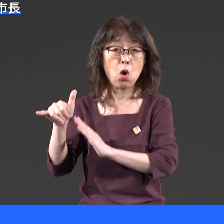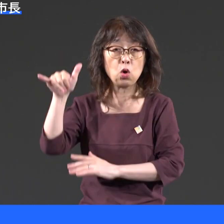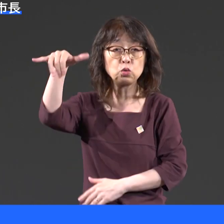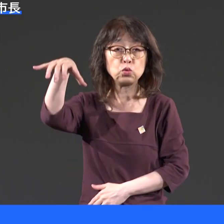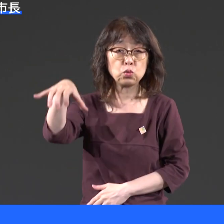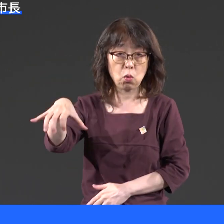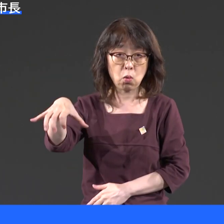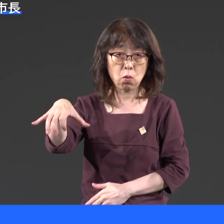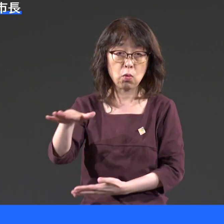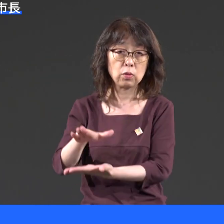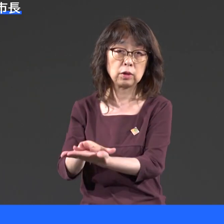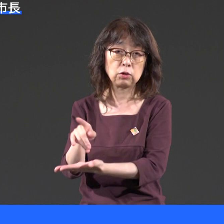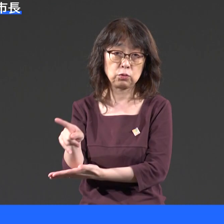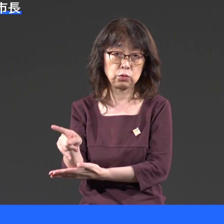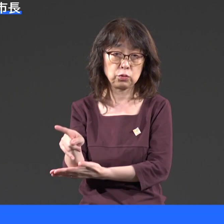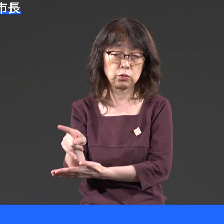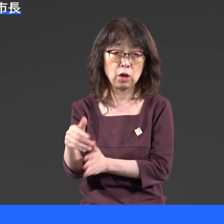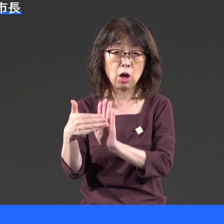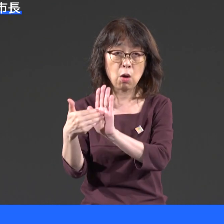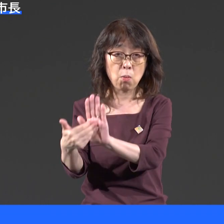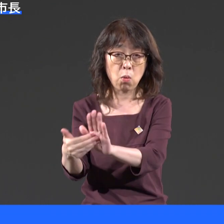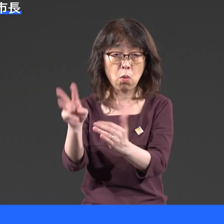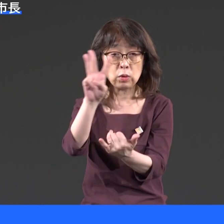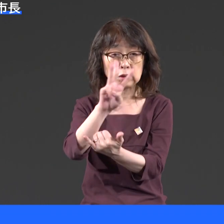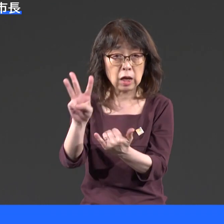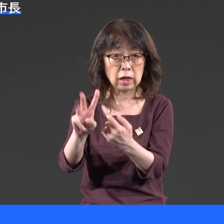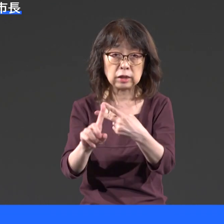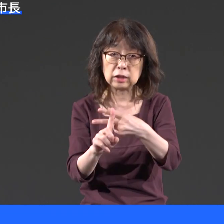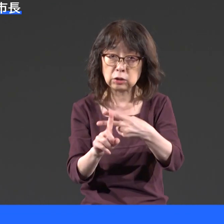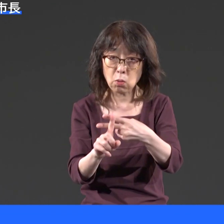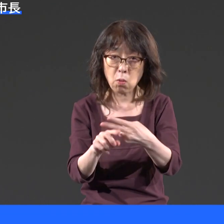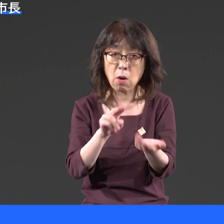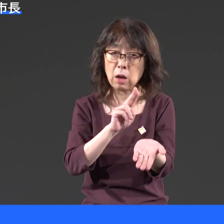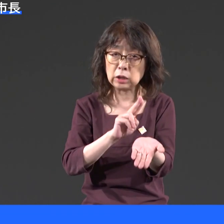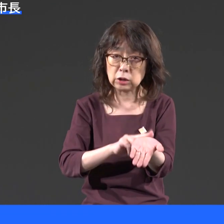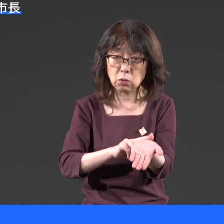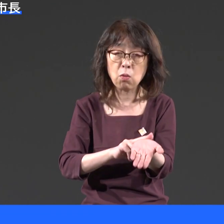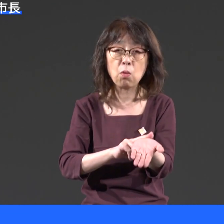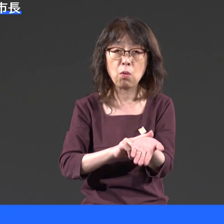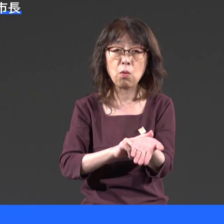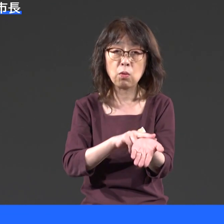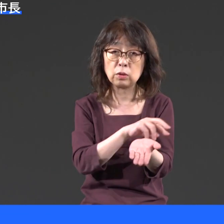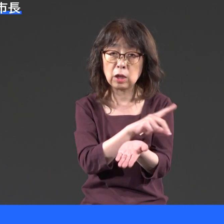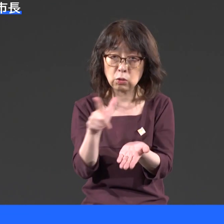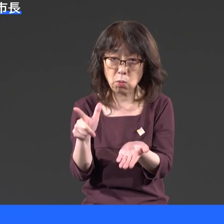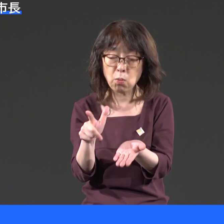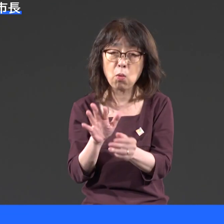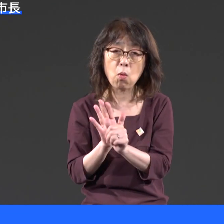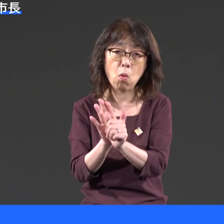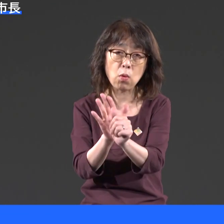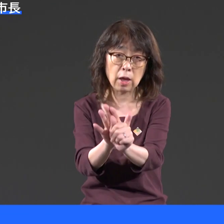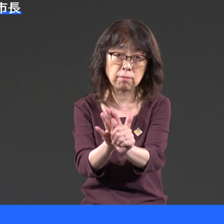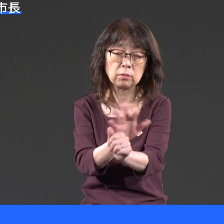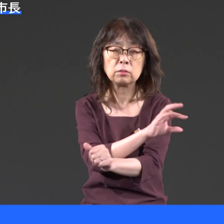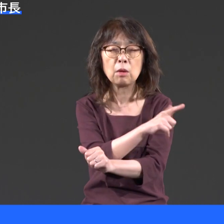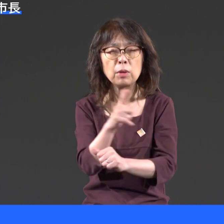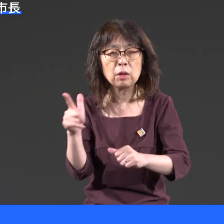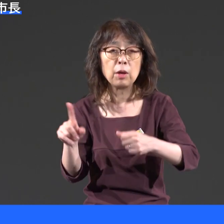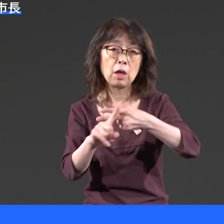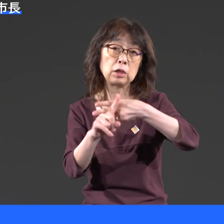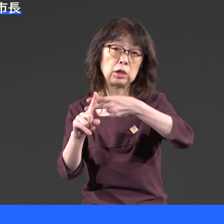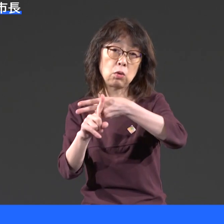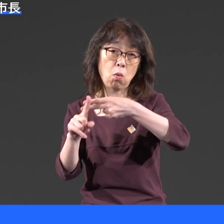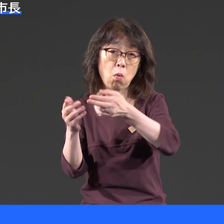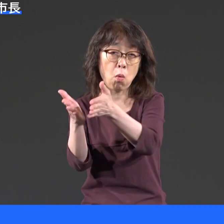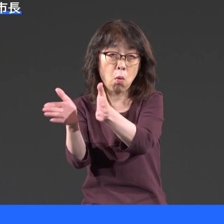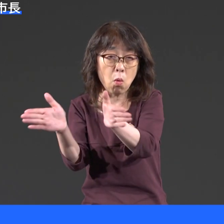ありますし、防災などへの機能、まあ、医療への、まあ、貢献というようなさまざまな機能が、あって